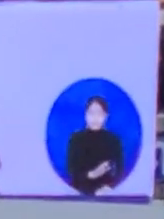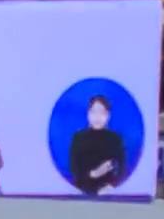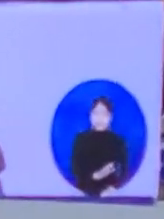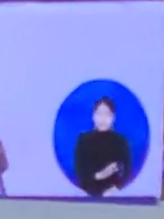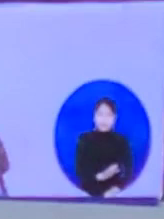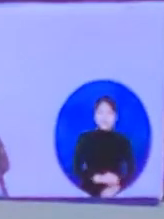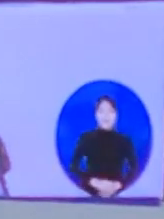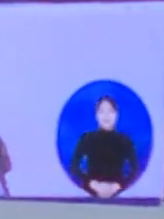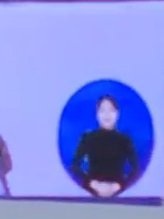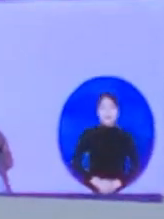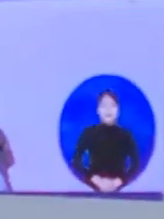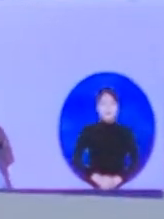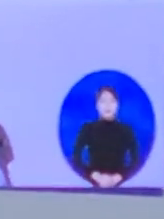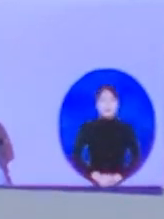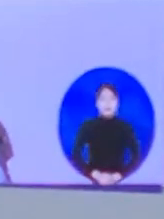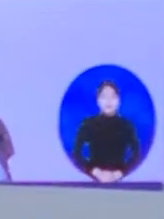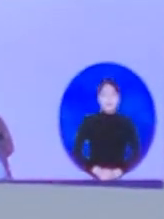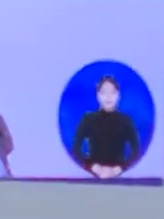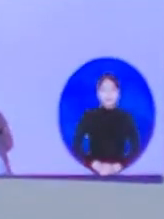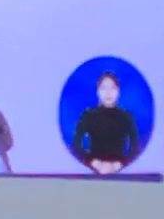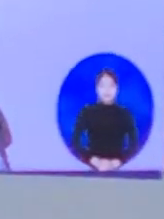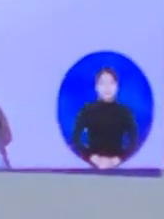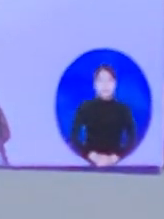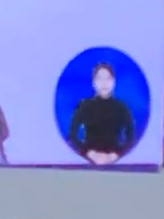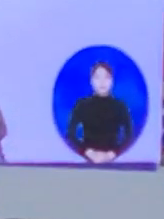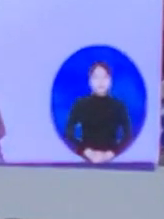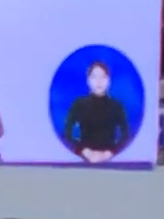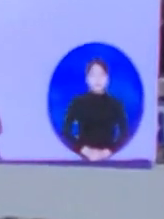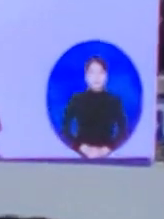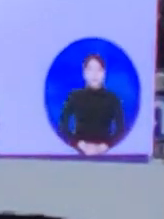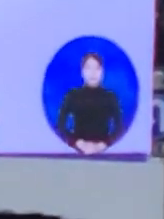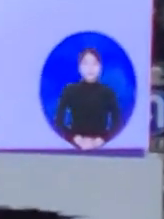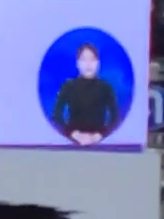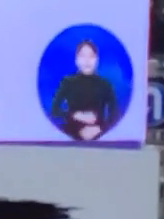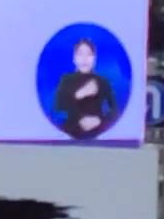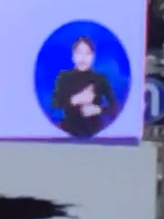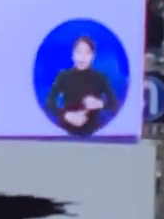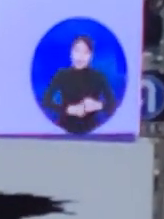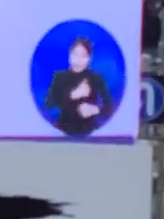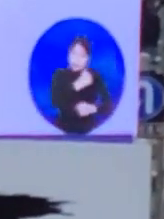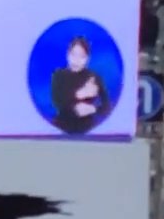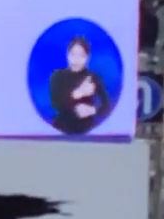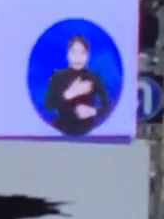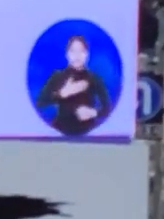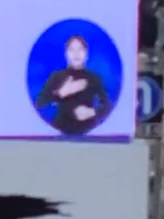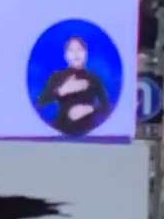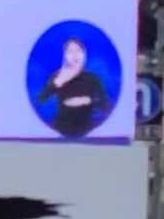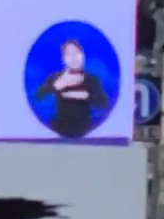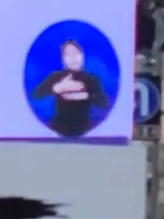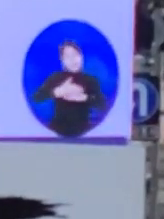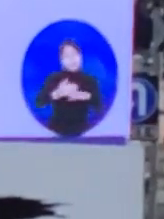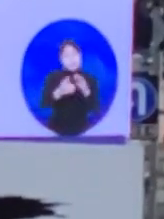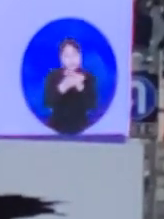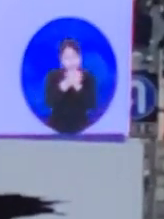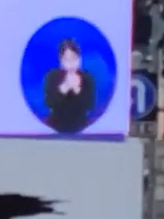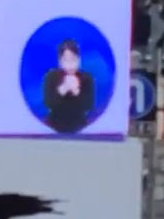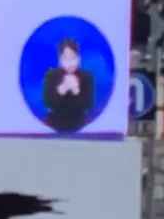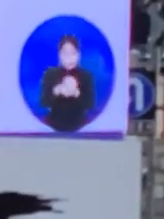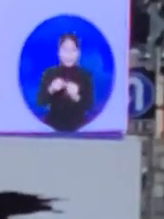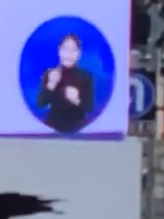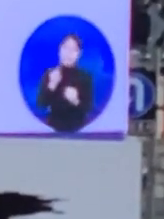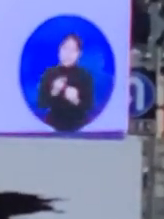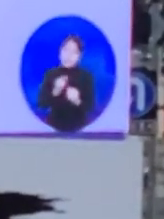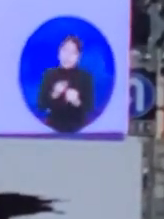앞에 주님 내 자식은 살려주셔서 감사합니다라고 기도한다면 그것이